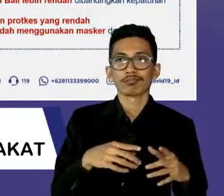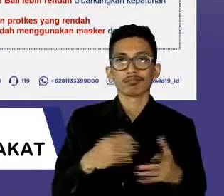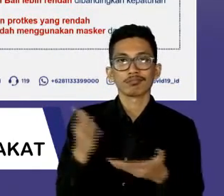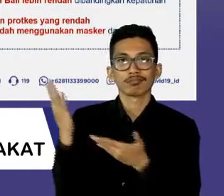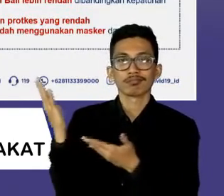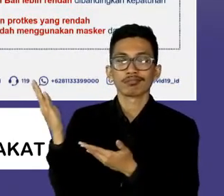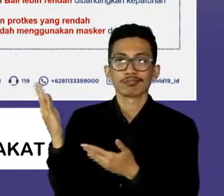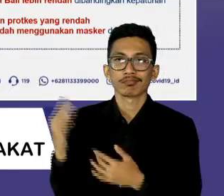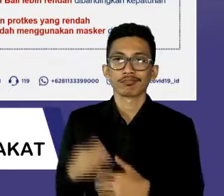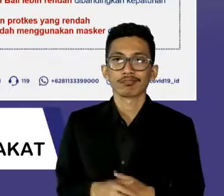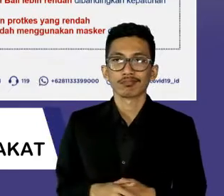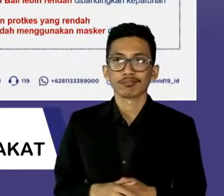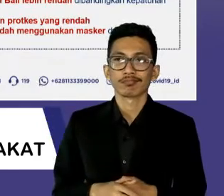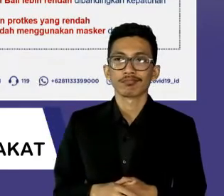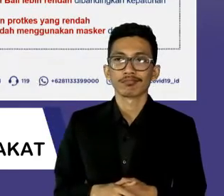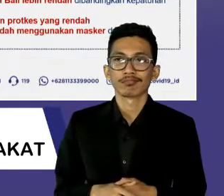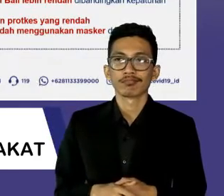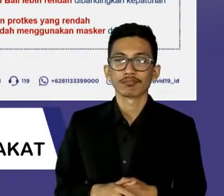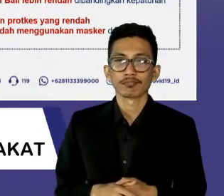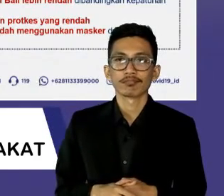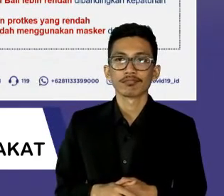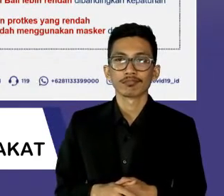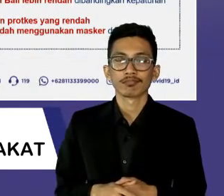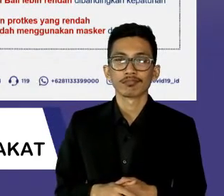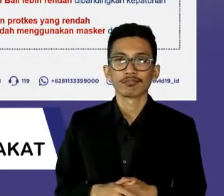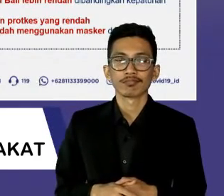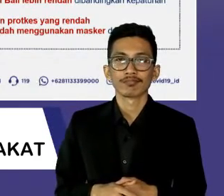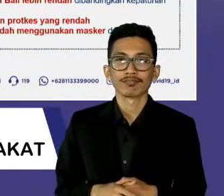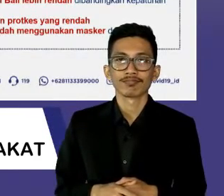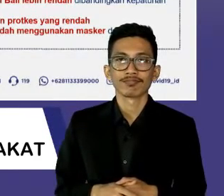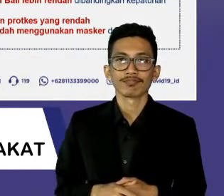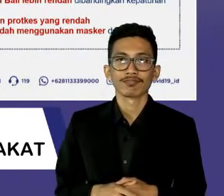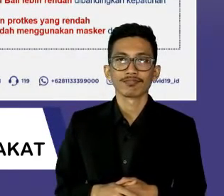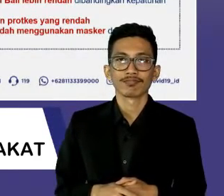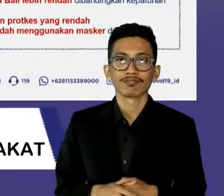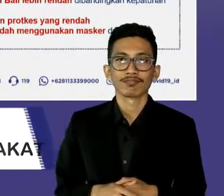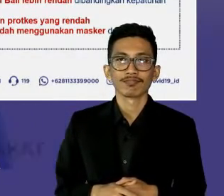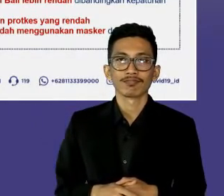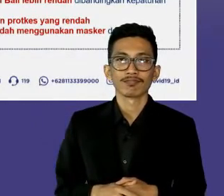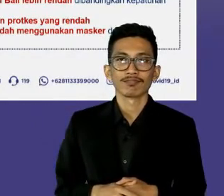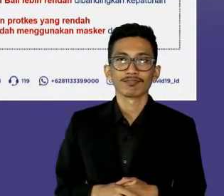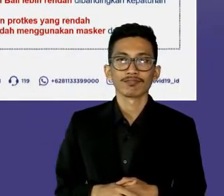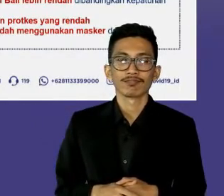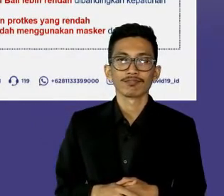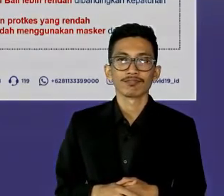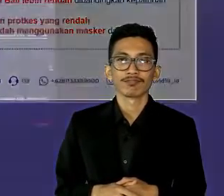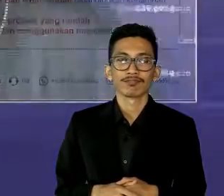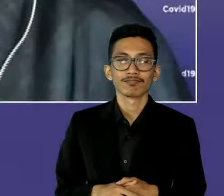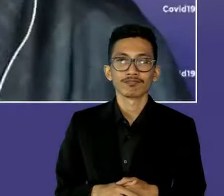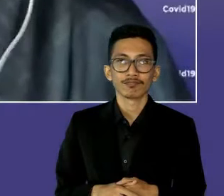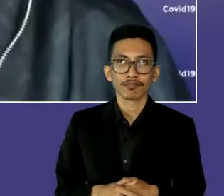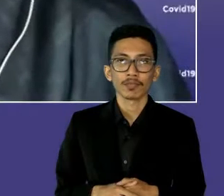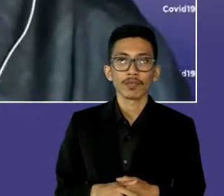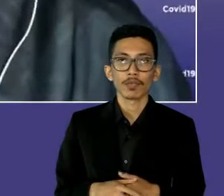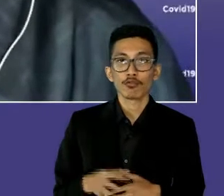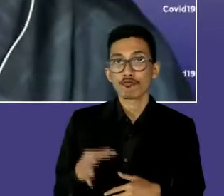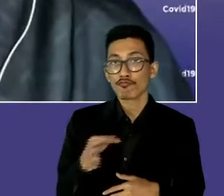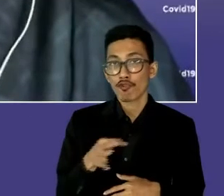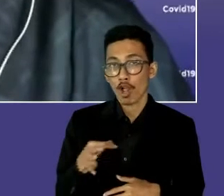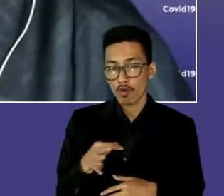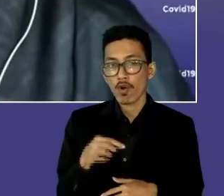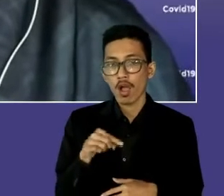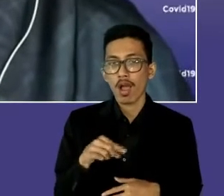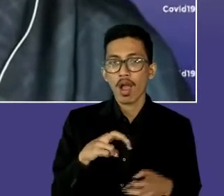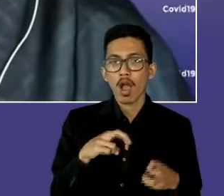38,86%. Ini mungkin highlight yang kita lihat saat ini kalau berdasarkan ini, pulau. Kalau berdasarkan pulau, ini sesuai juga nggak